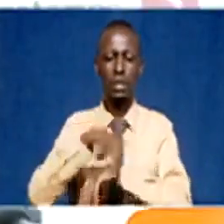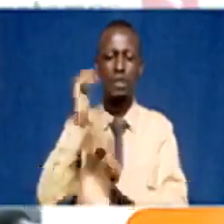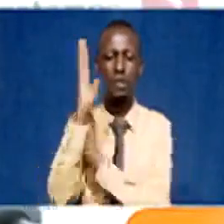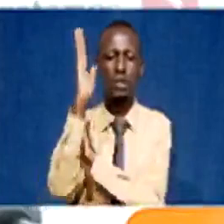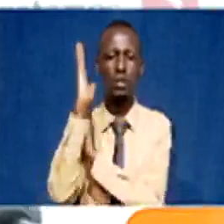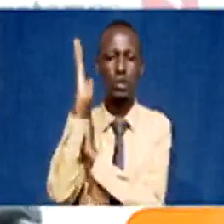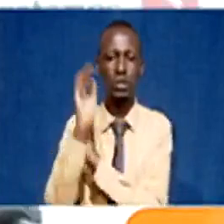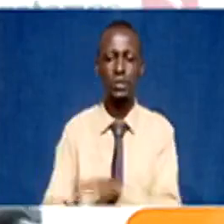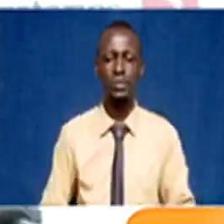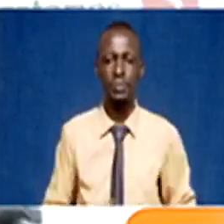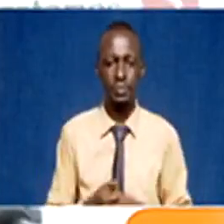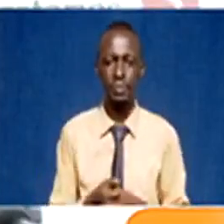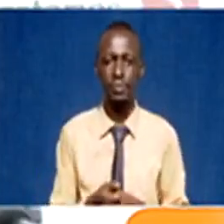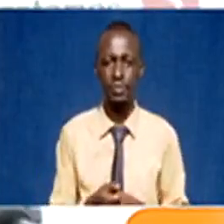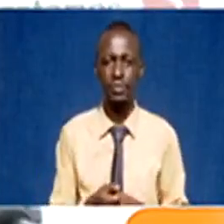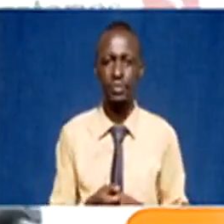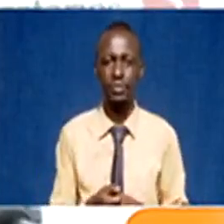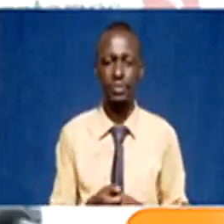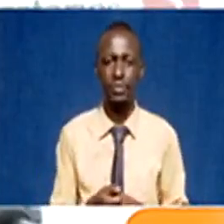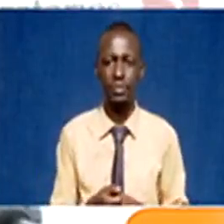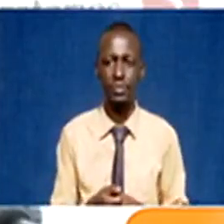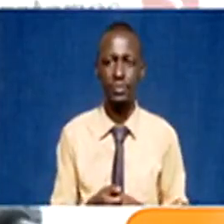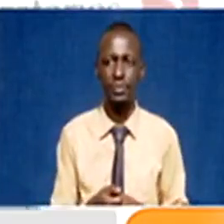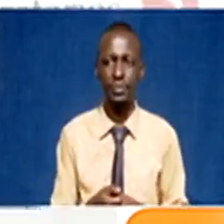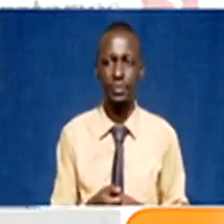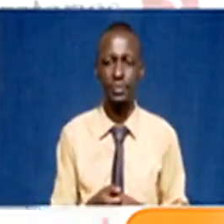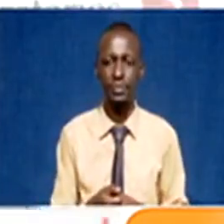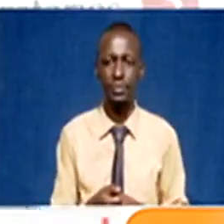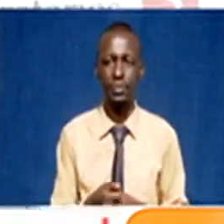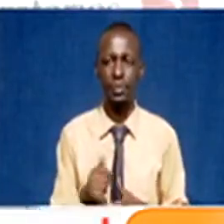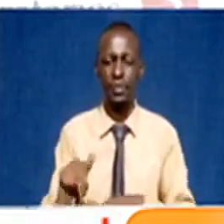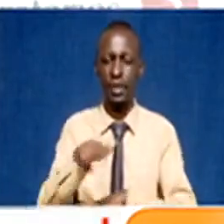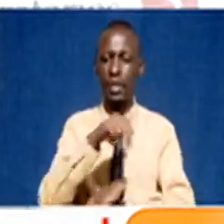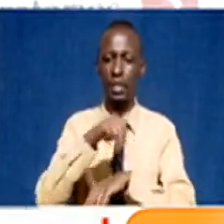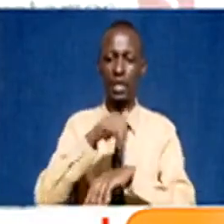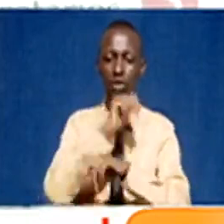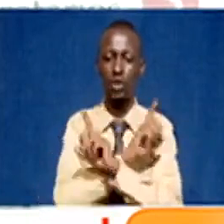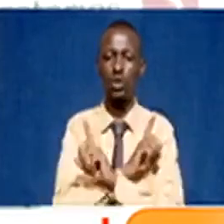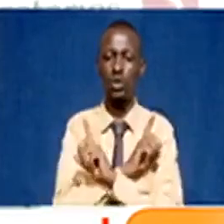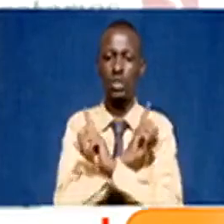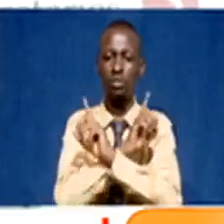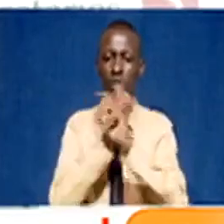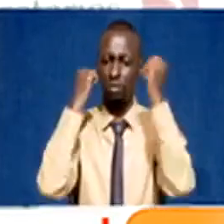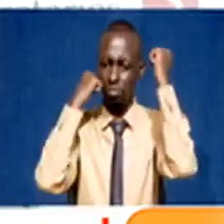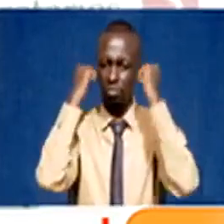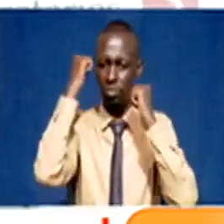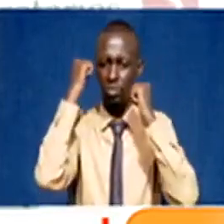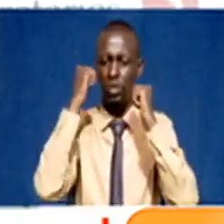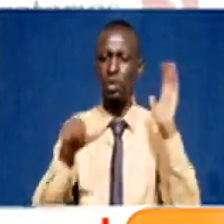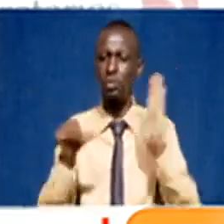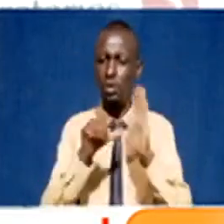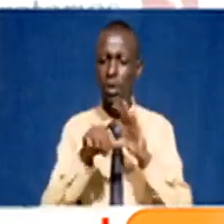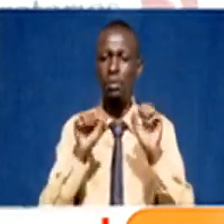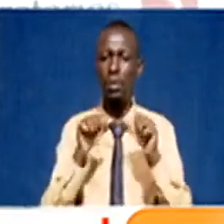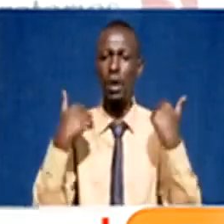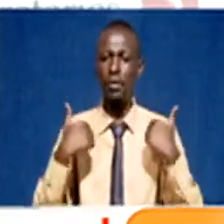If you mess up with the composition of a country's national defense forces, you have created